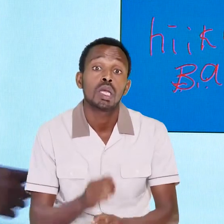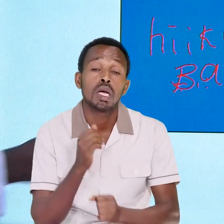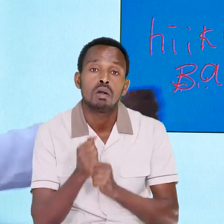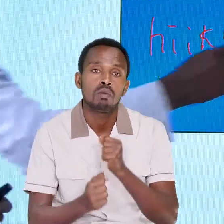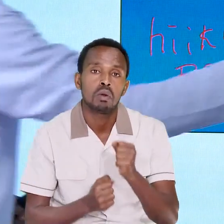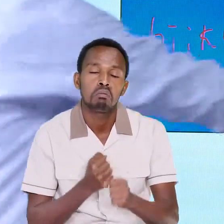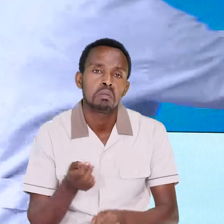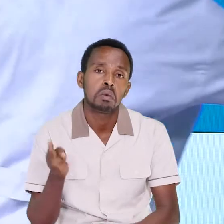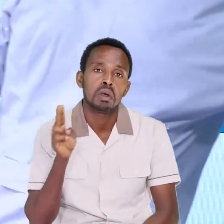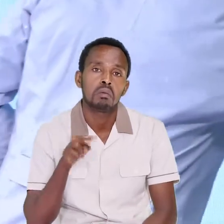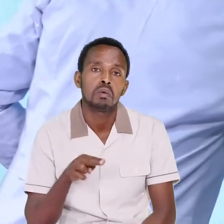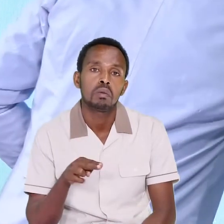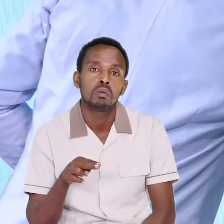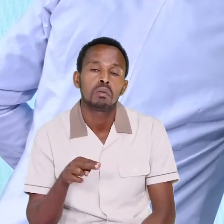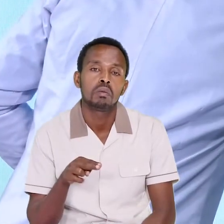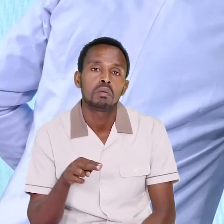yookaan immoo